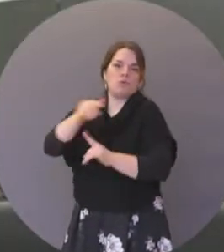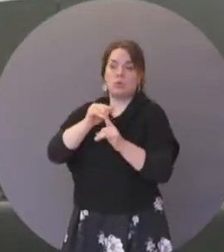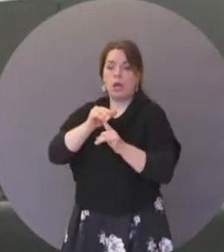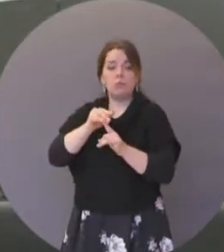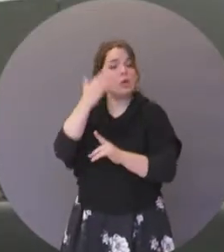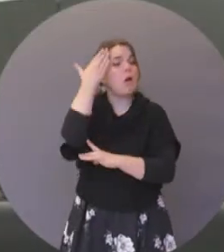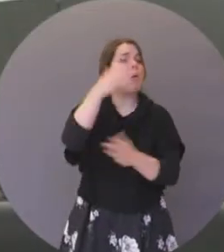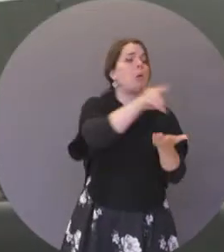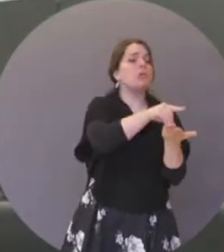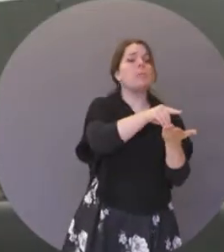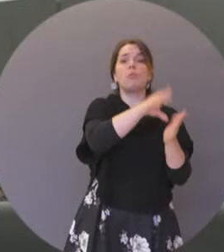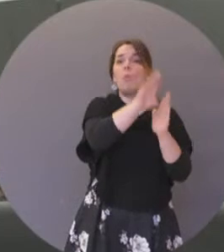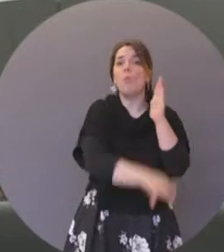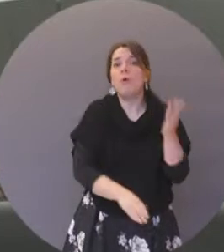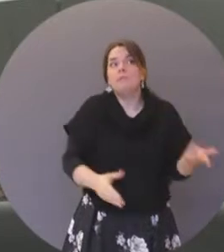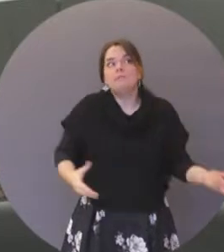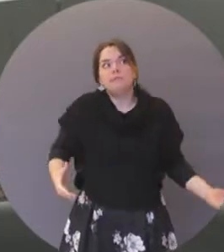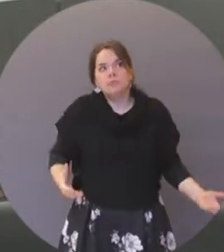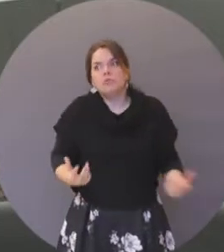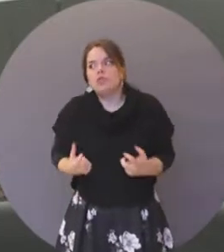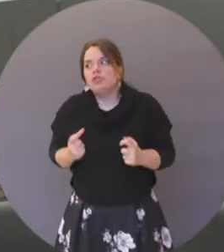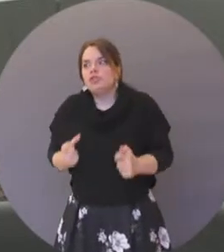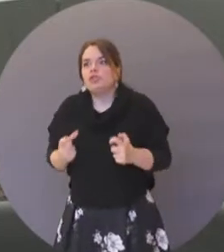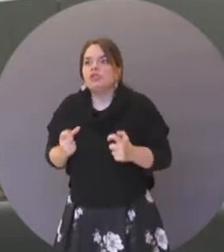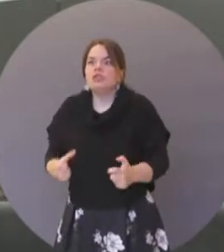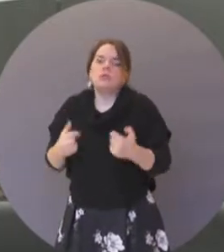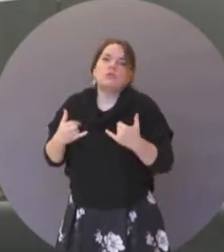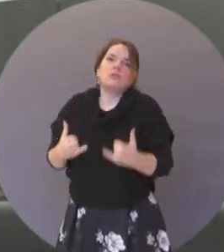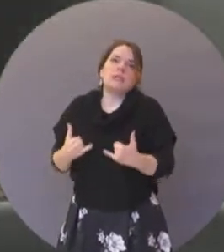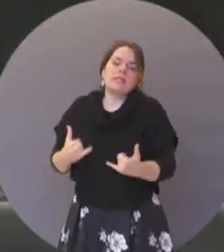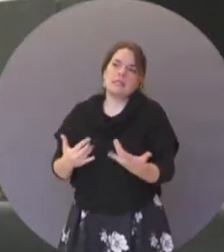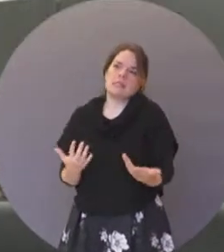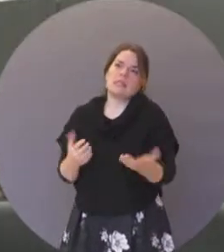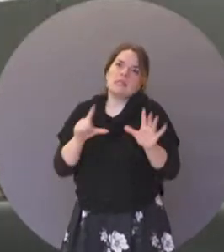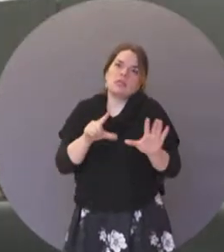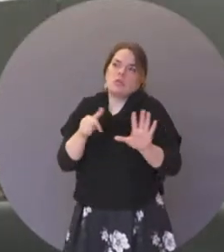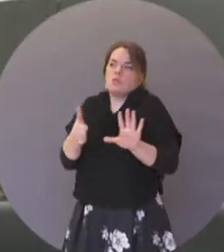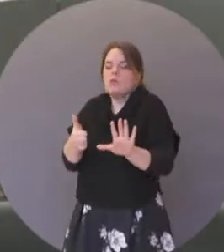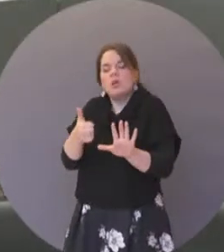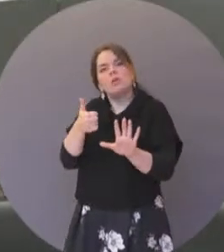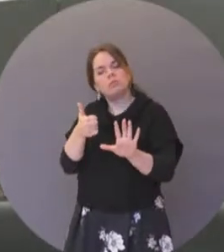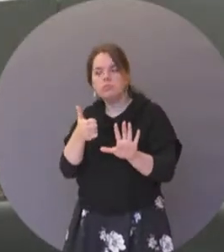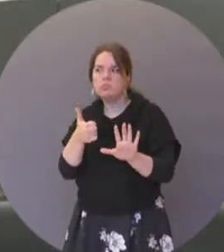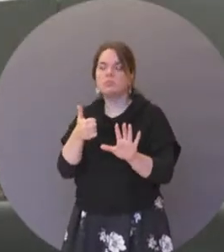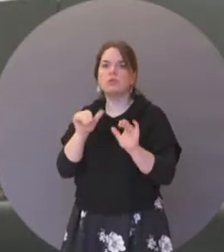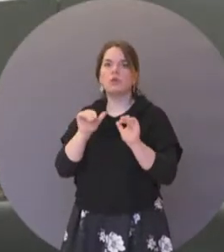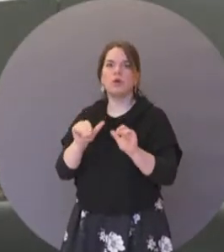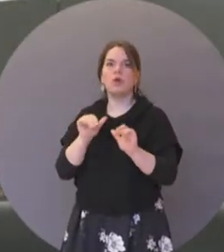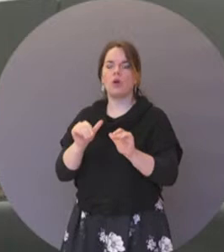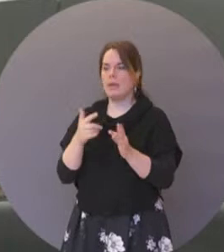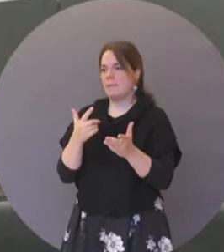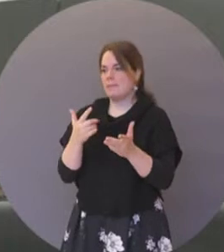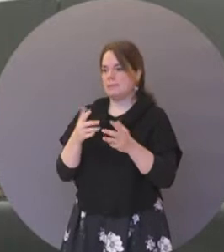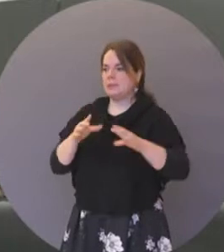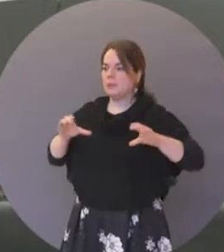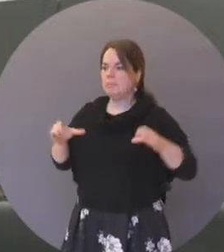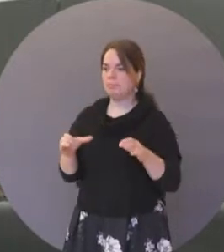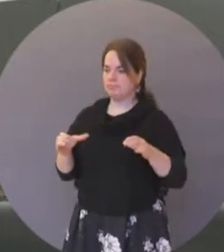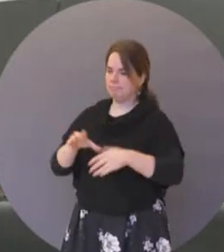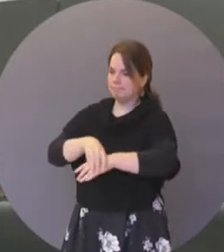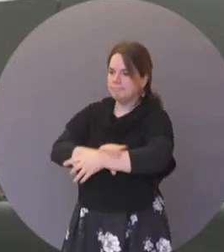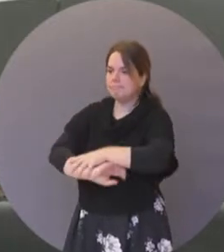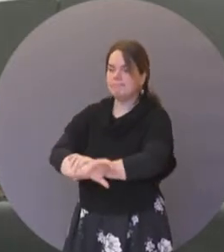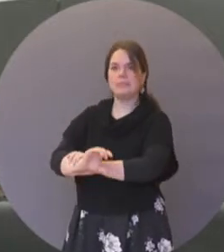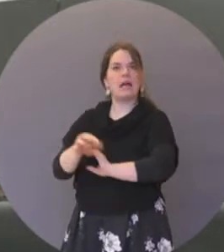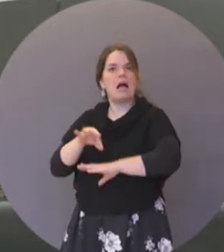départements alors moi je me réjouis que le département de la Seine-Maritime soit et reste la collectivité qui aide et